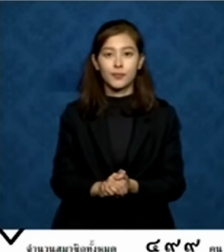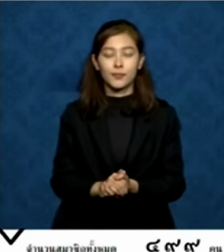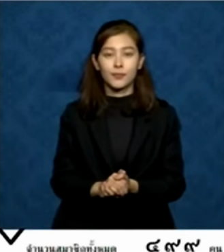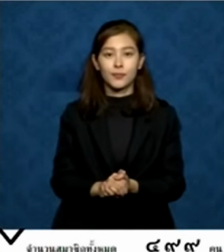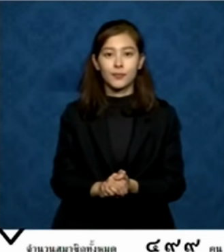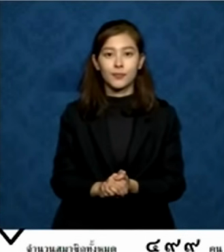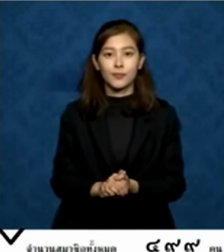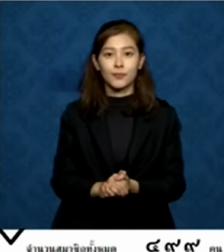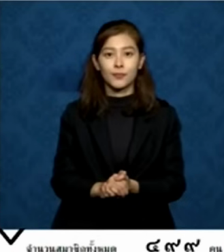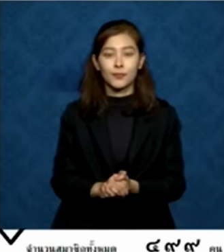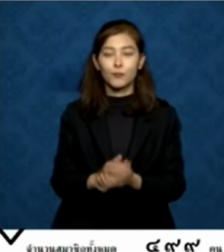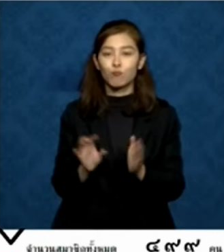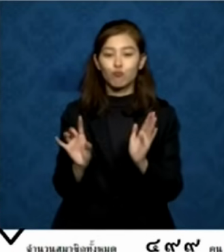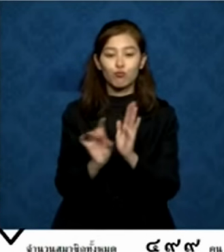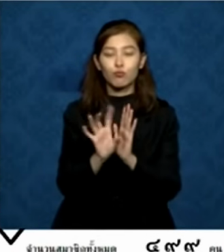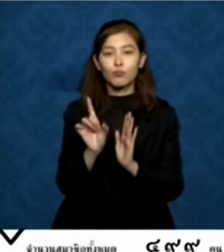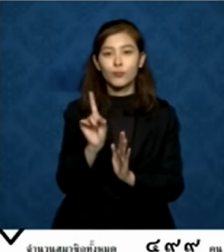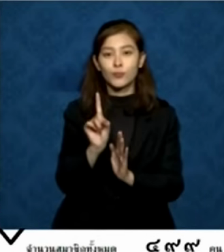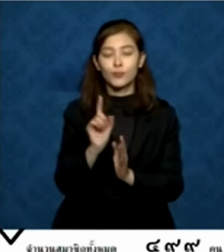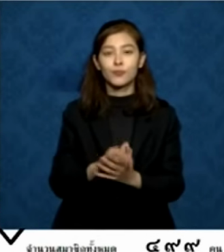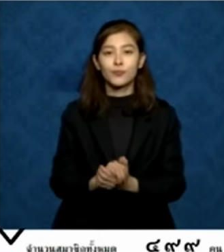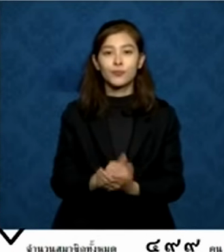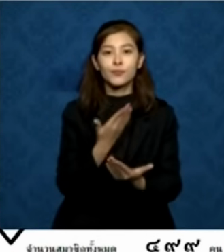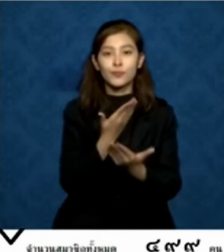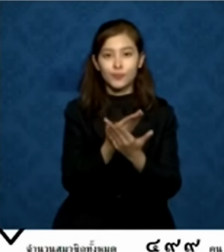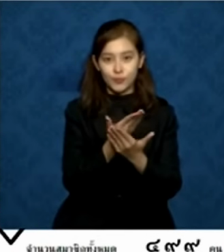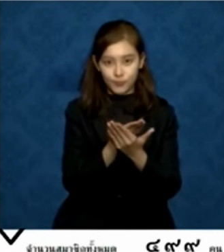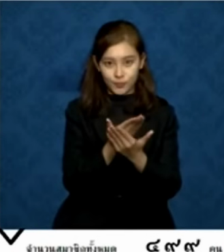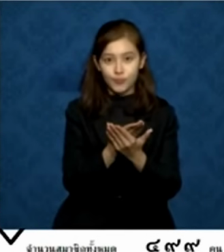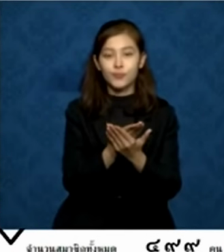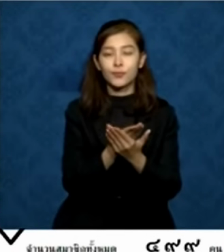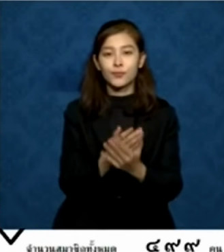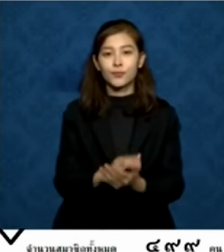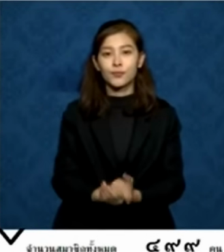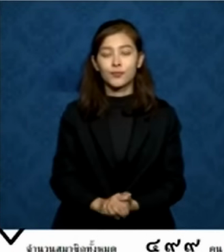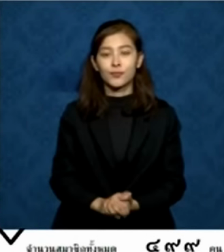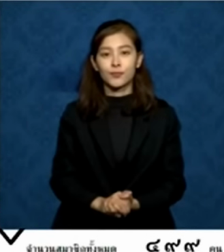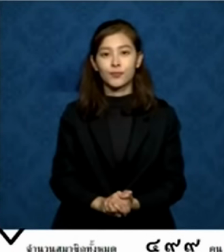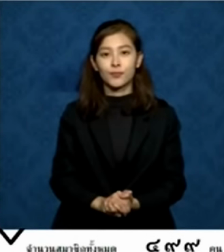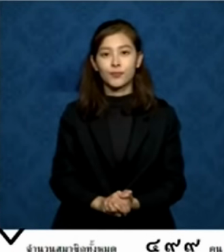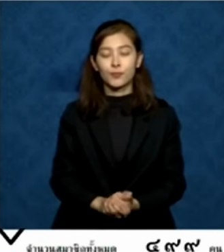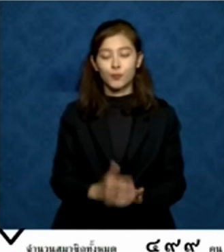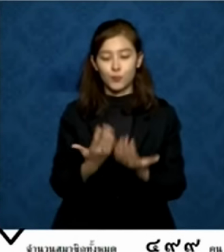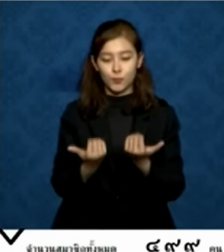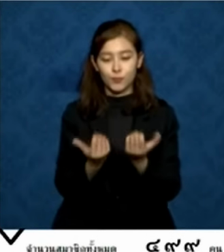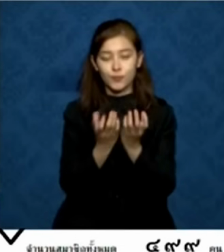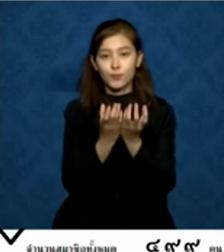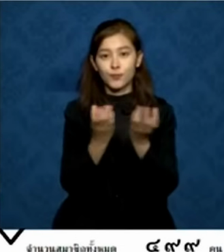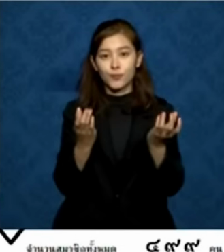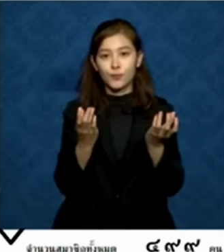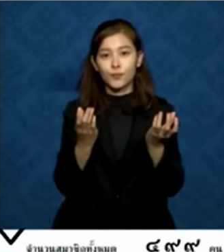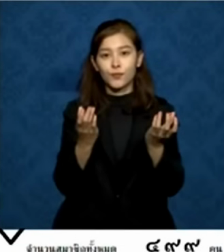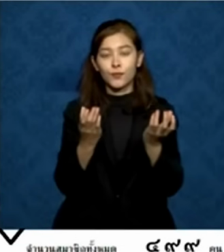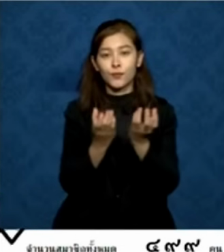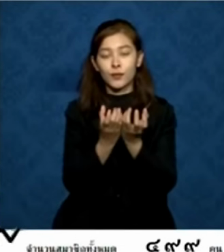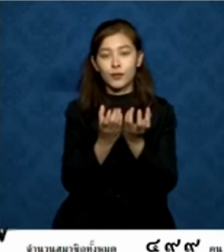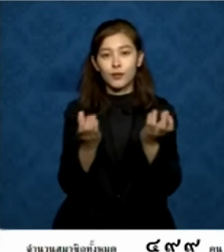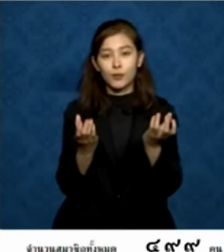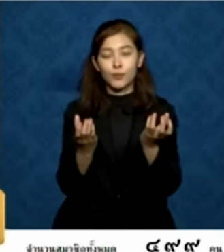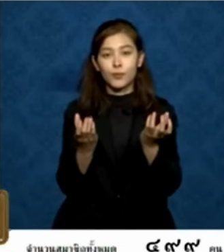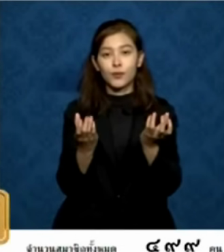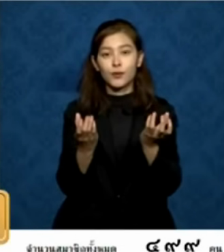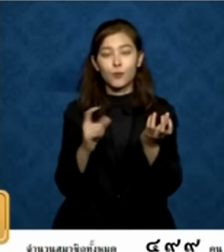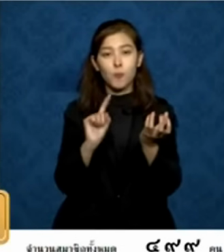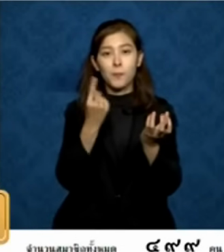ายในด้านการเมืองการปกครองประชาชนจะได้เห็นการจัดทำรัฐธรรมนูญฉบับใหม่ที่จะแก้ไขจุ